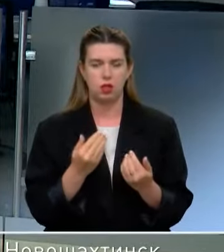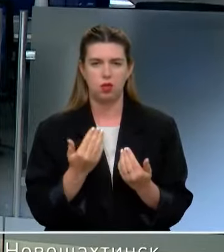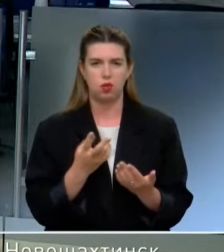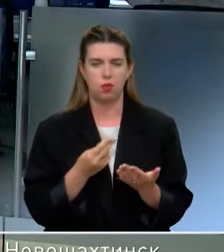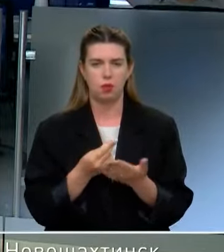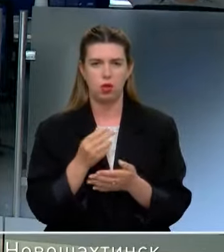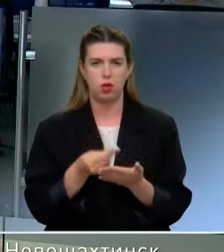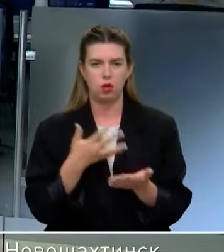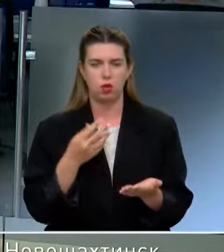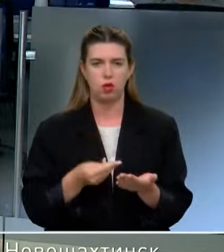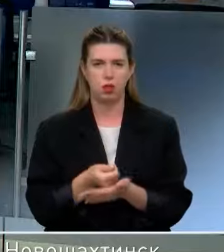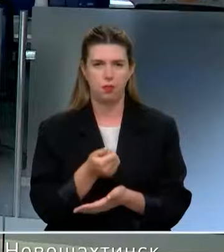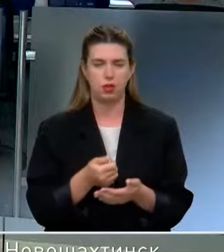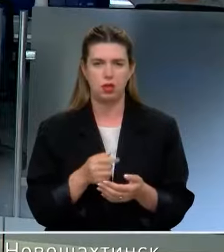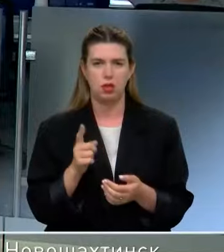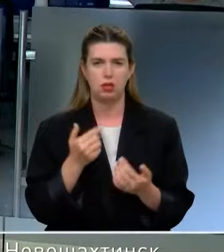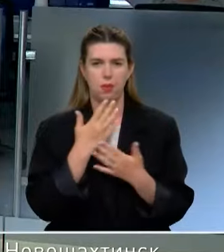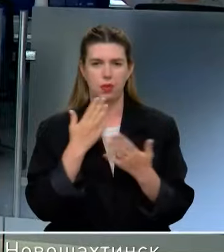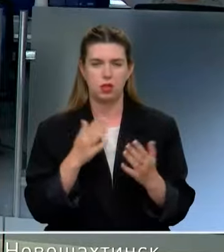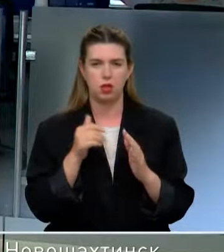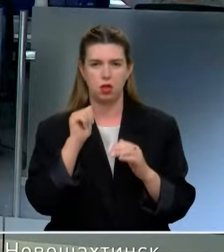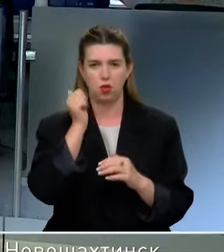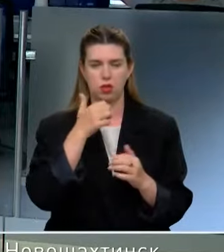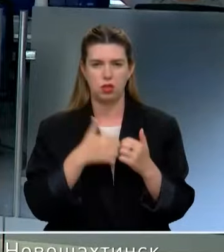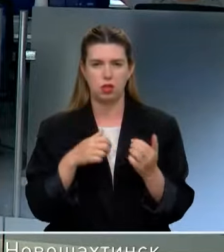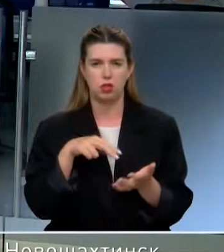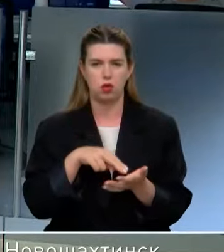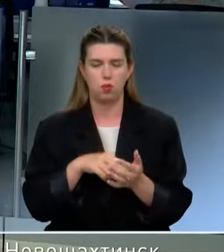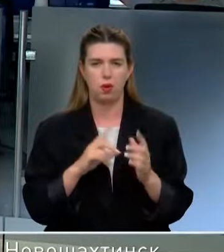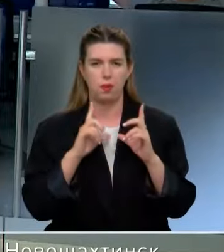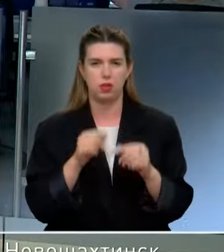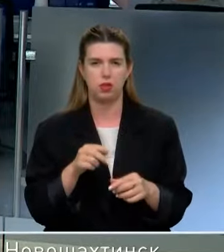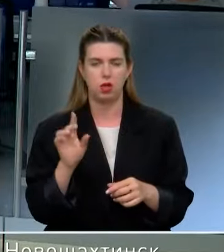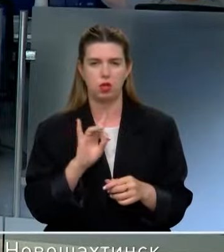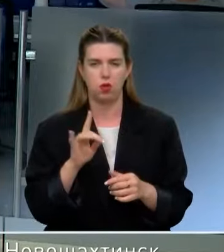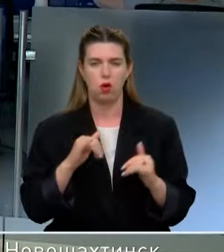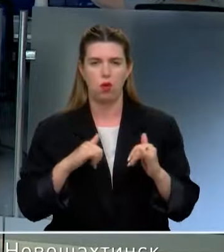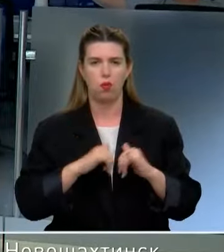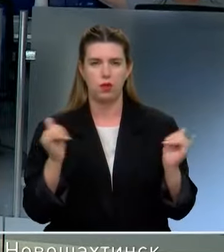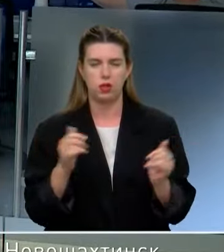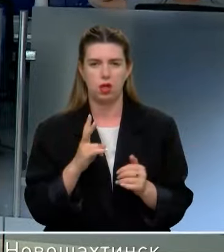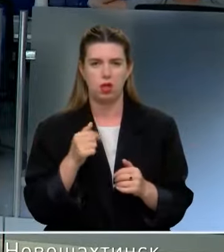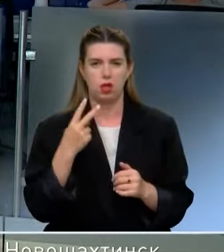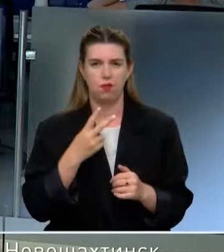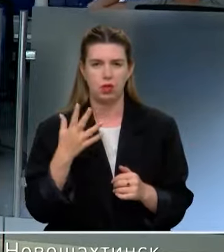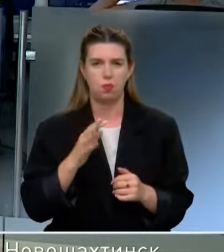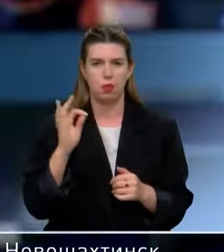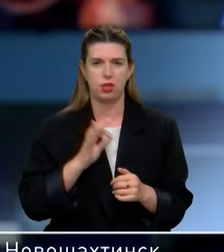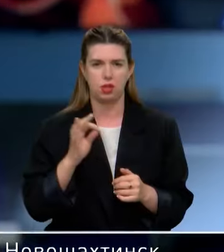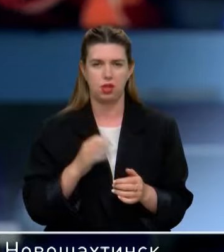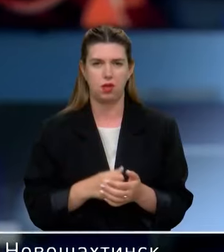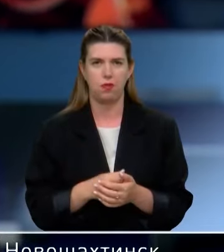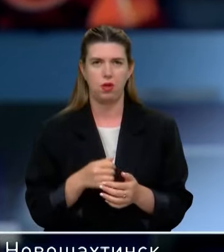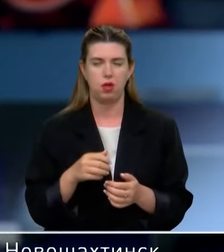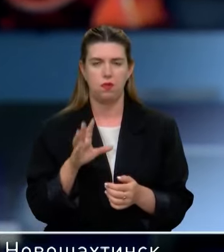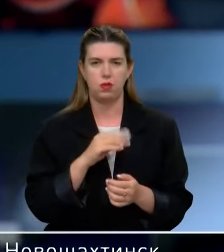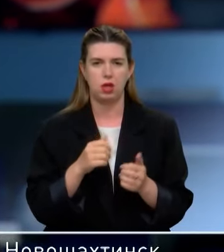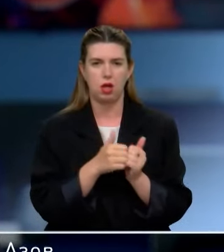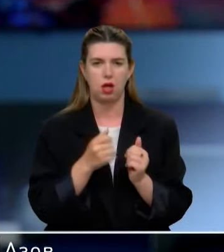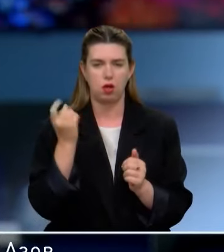придётся дорого заплатить за последний год средняя стоимость поездки по Ростову увеличилась на 25% Валерия